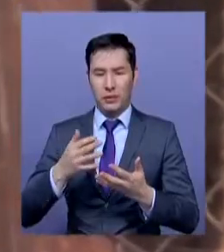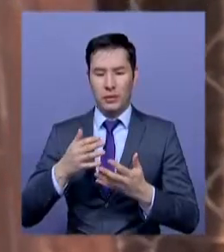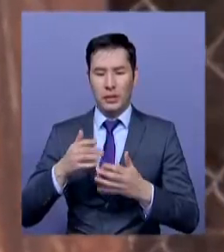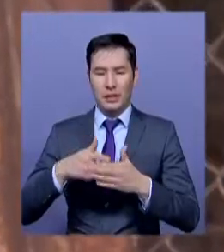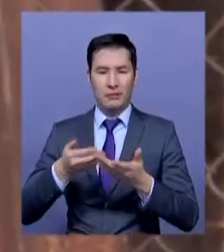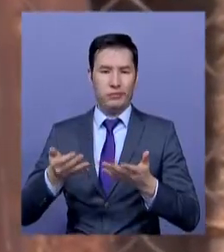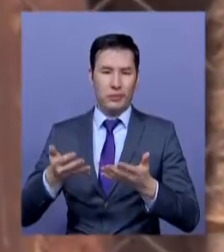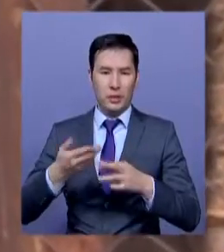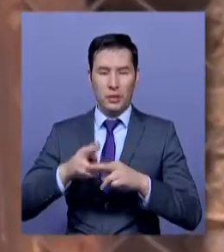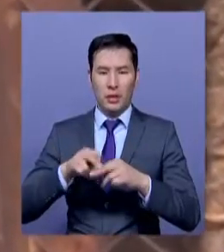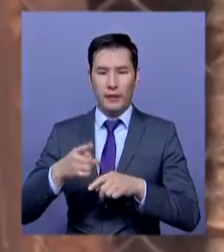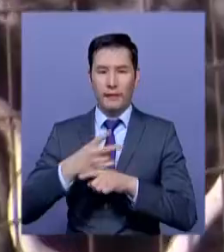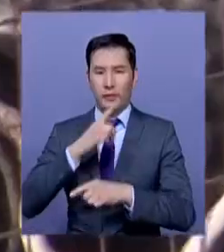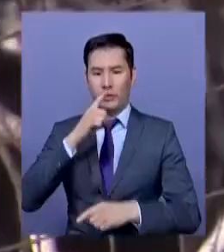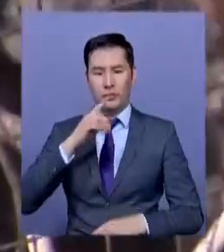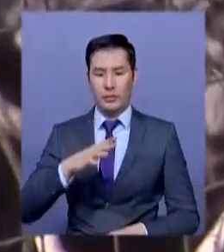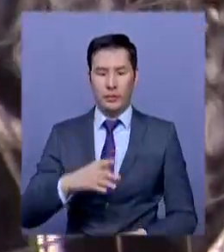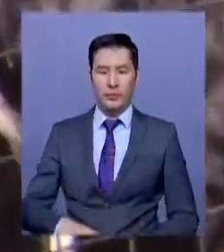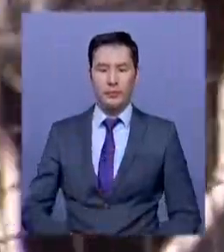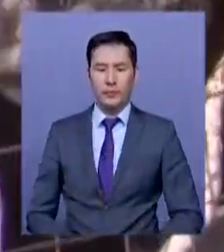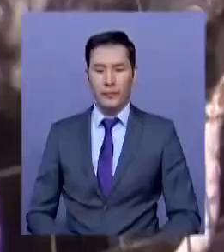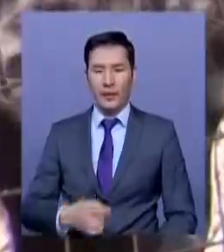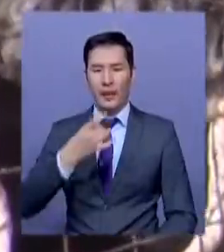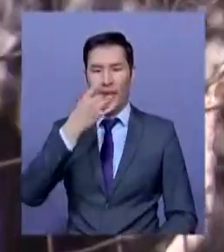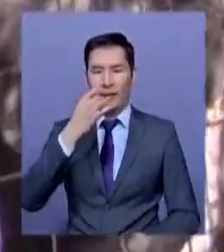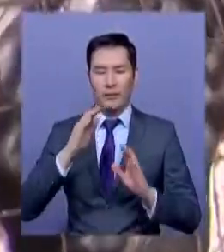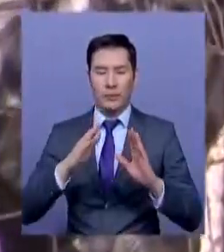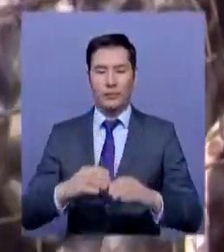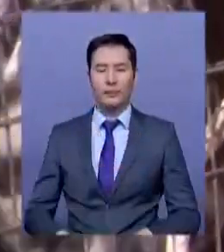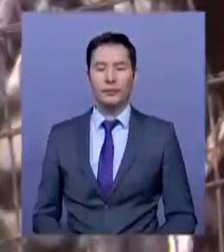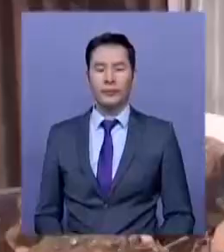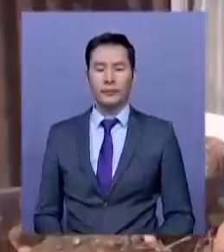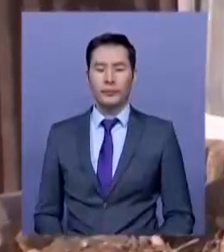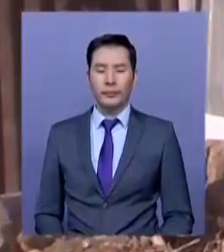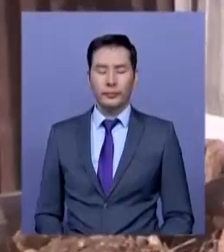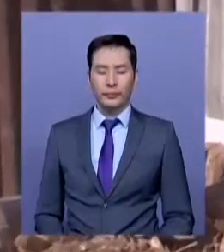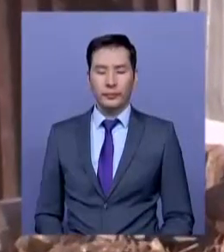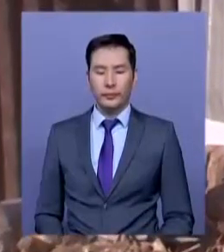осыған дейін еліміздің 7 облысында 870 мыңнан астам қанатты қырылған.